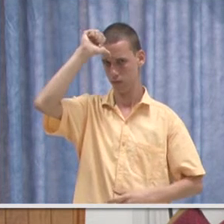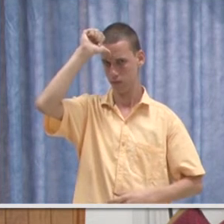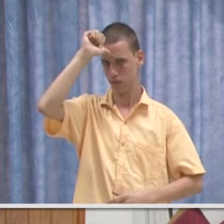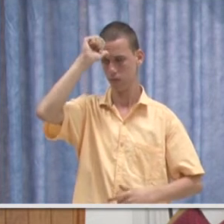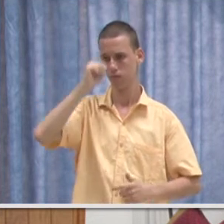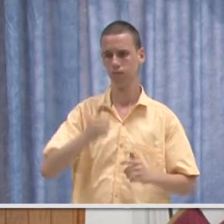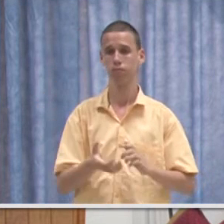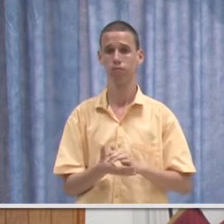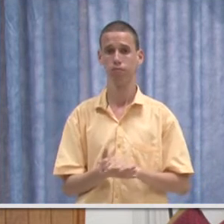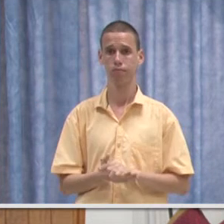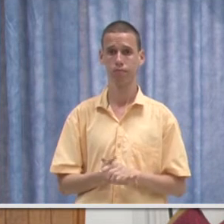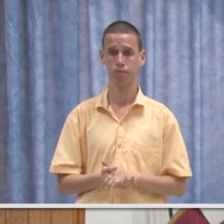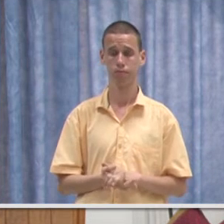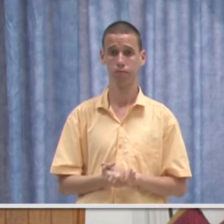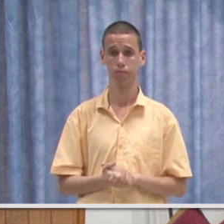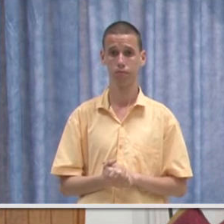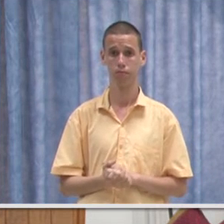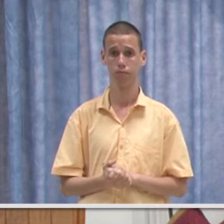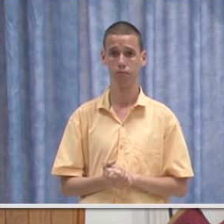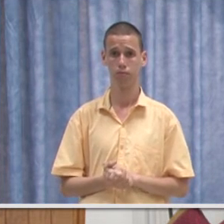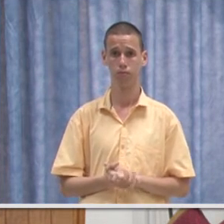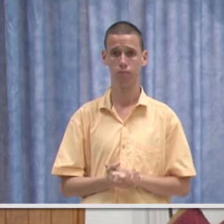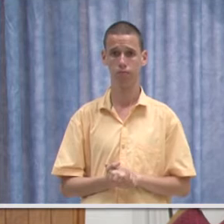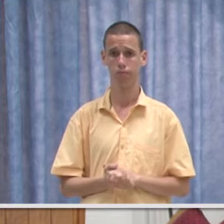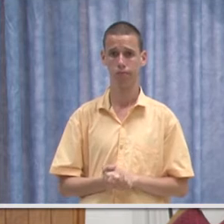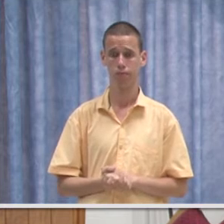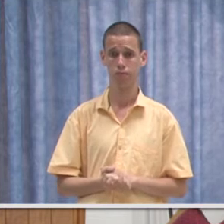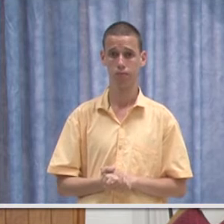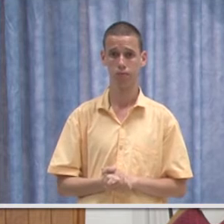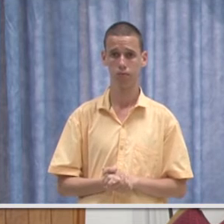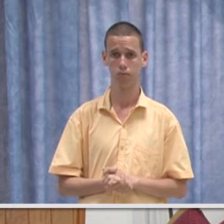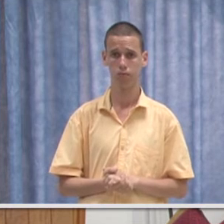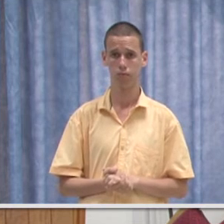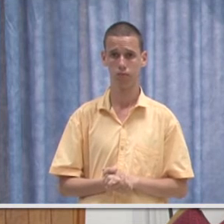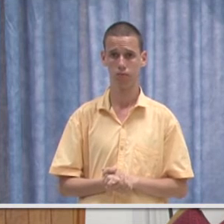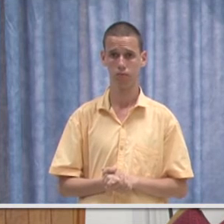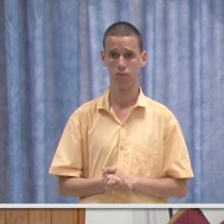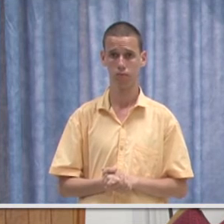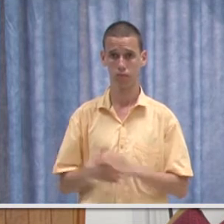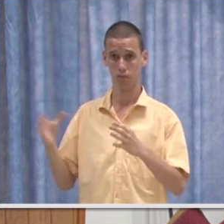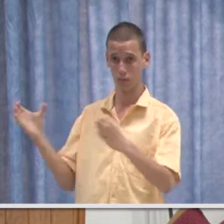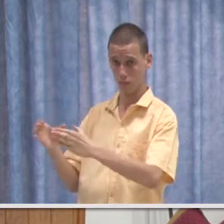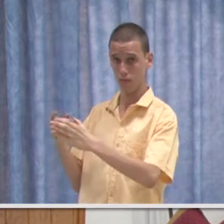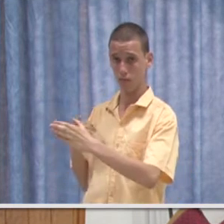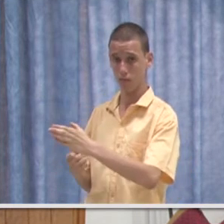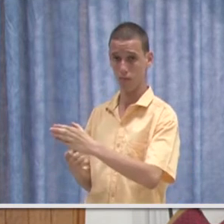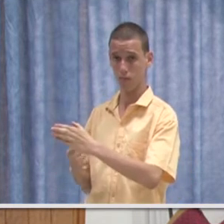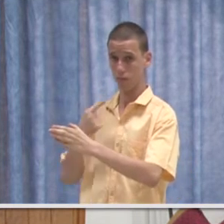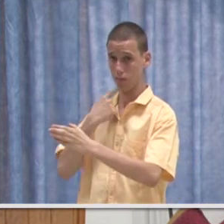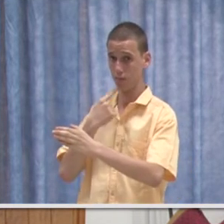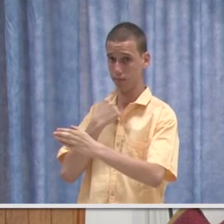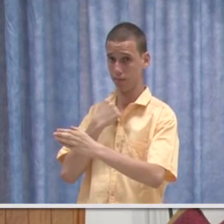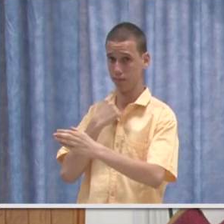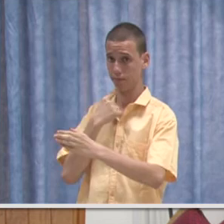l'information qui m'a connue, c'est que des gens qui nous ont flight, si passé ces lois, mais